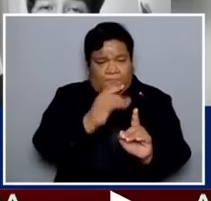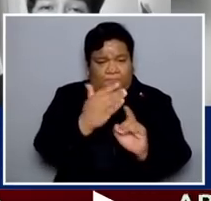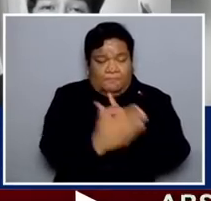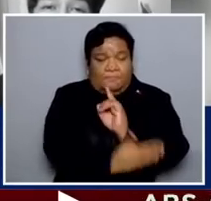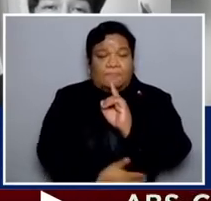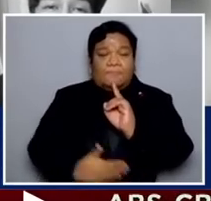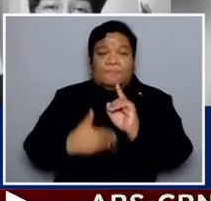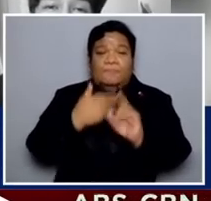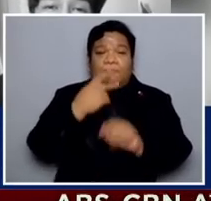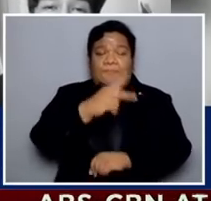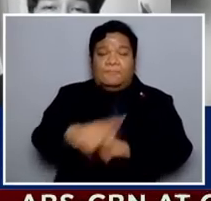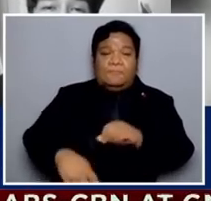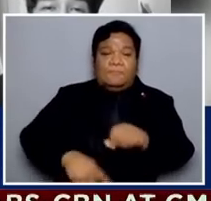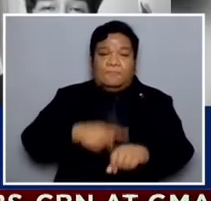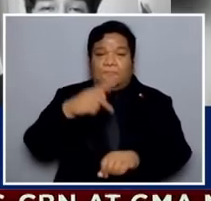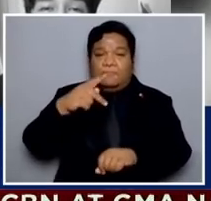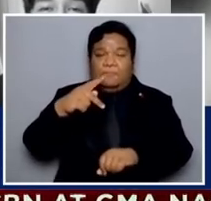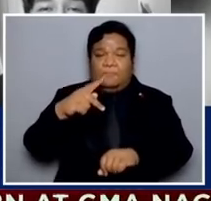Pilipina.